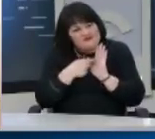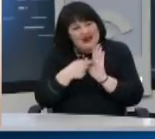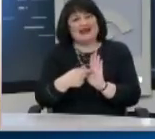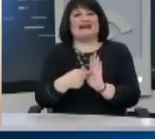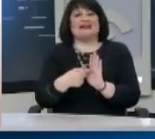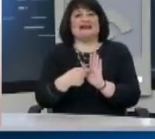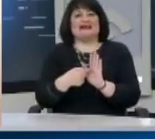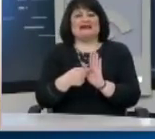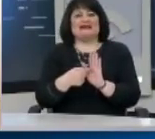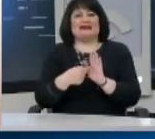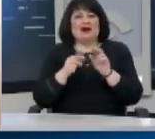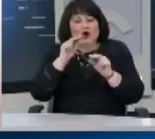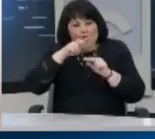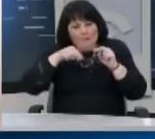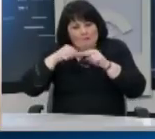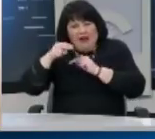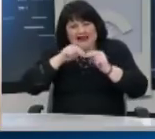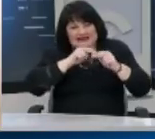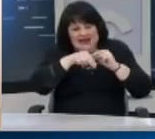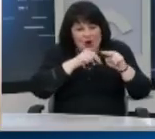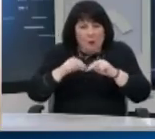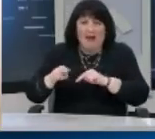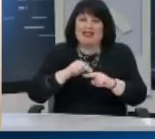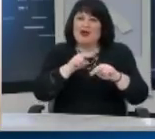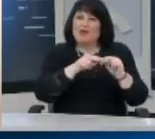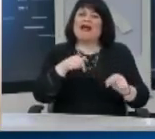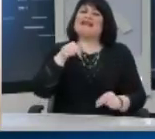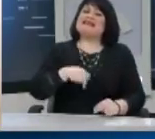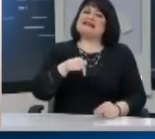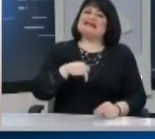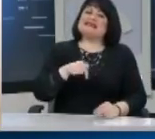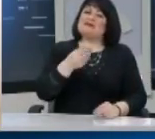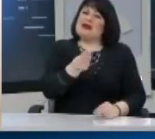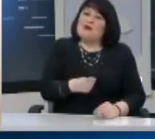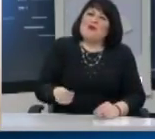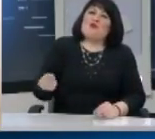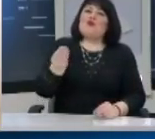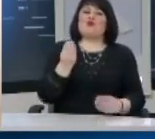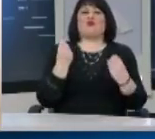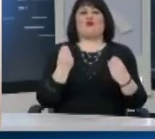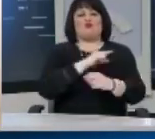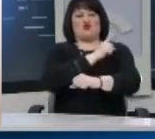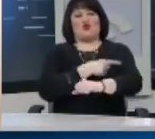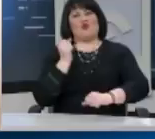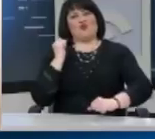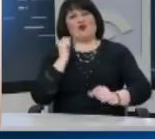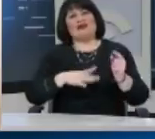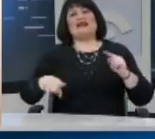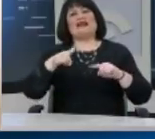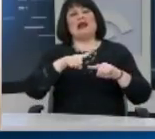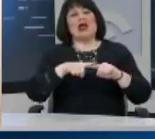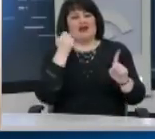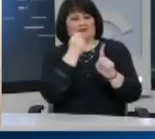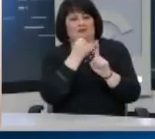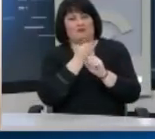είναι κομμάτια ενός παλ που σήμερα κάνουνε πολύ πιο δυνατή τη χώρα στη